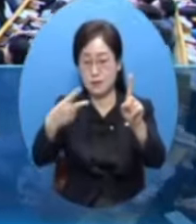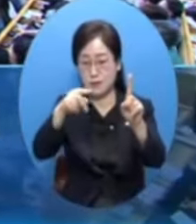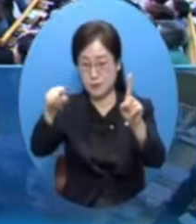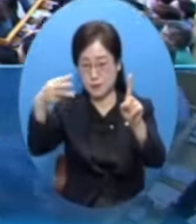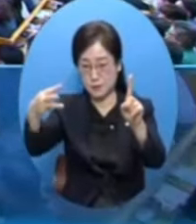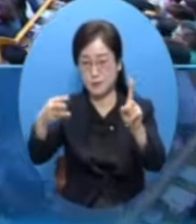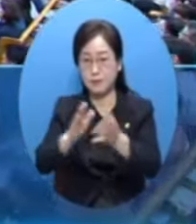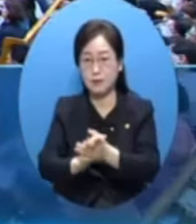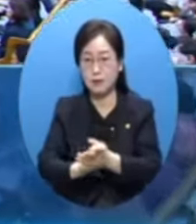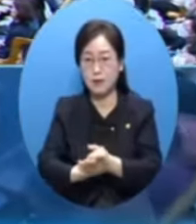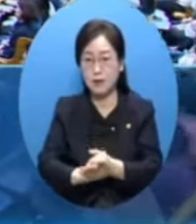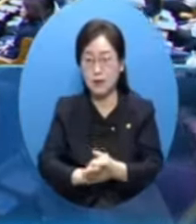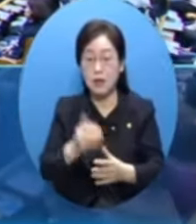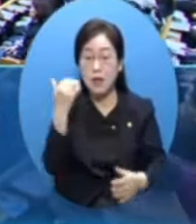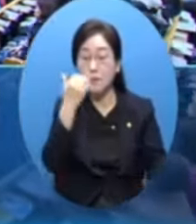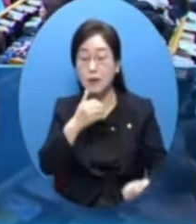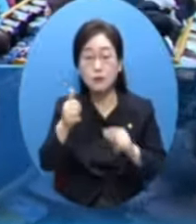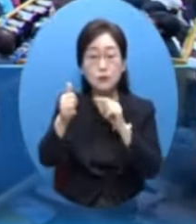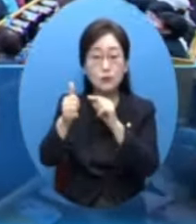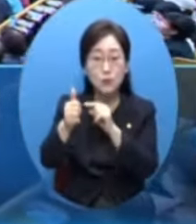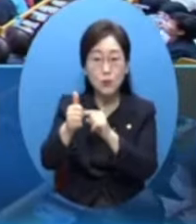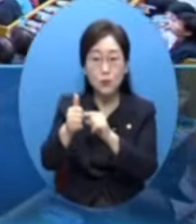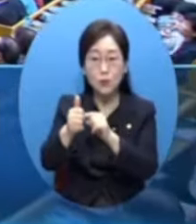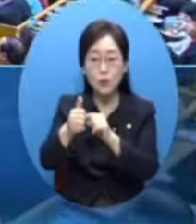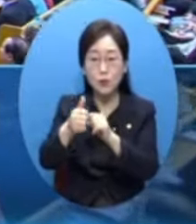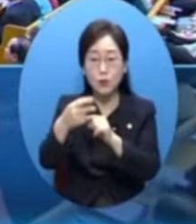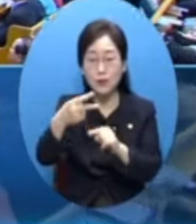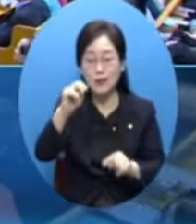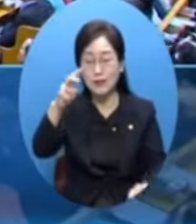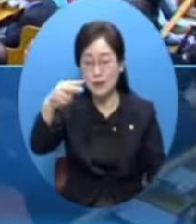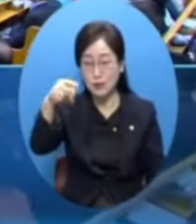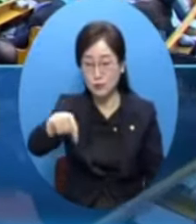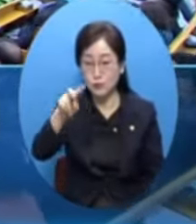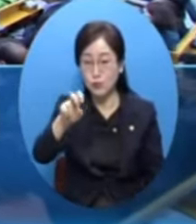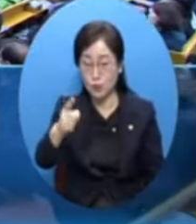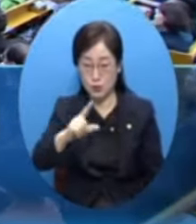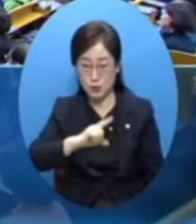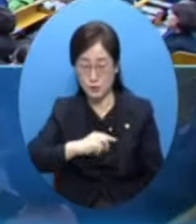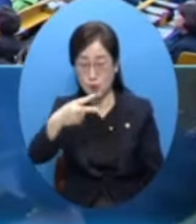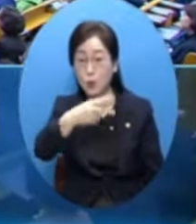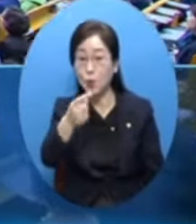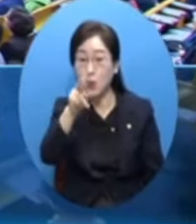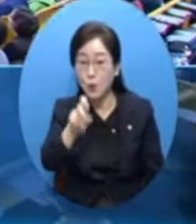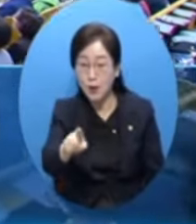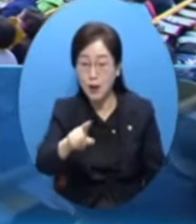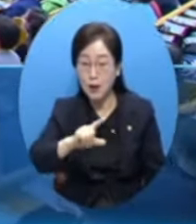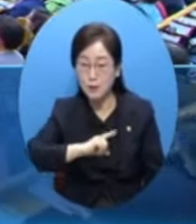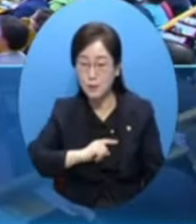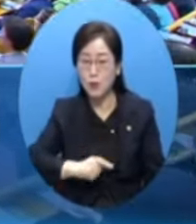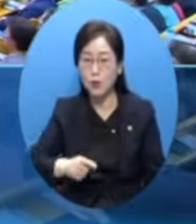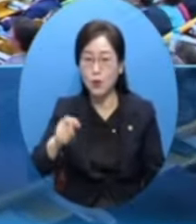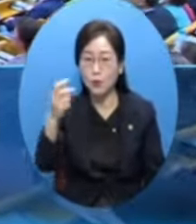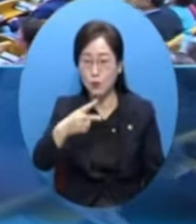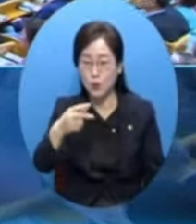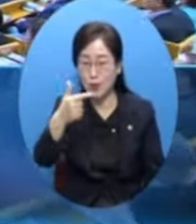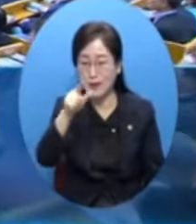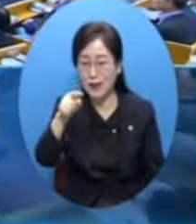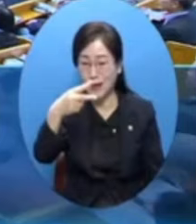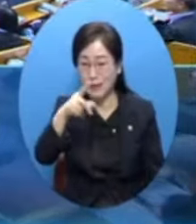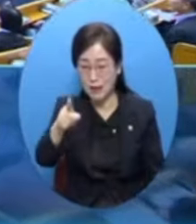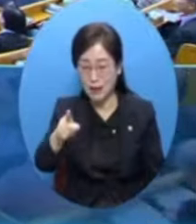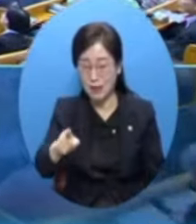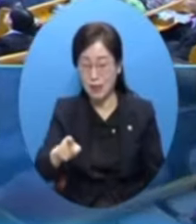설명합니다. 시몬 베드로와 디드모라 하는 도마와 갈릴리 가나 사람 나다나엘과